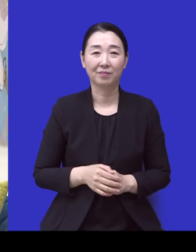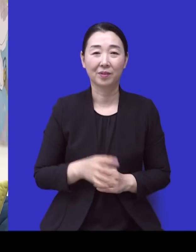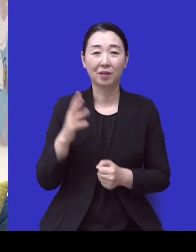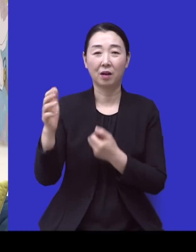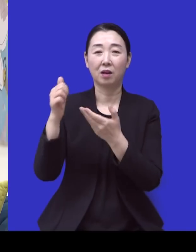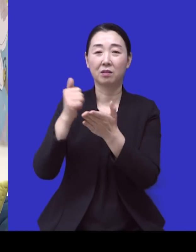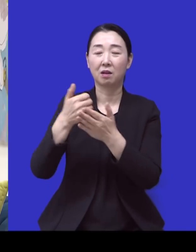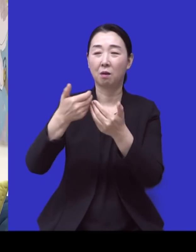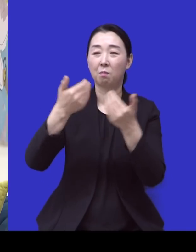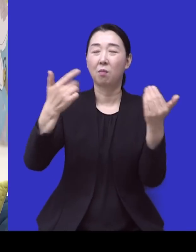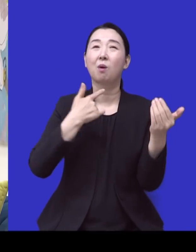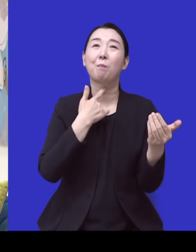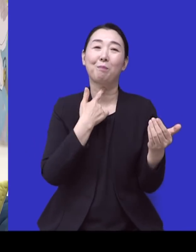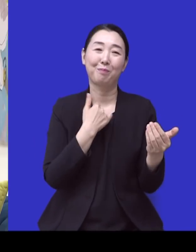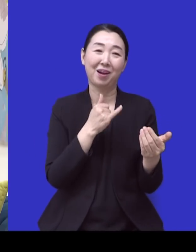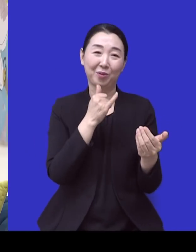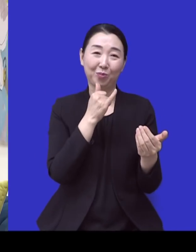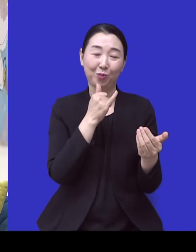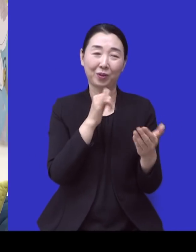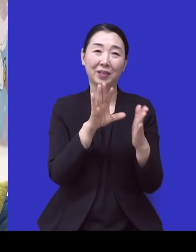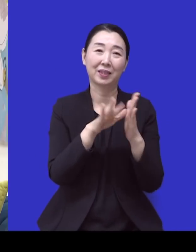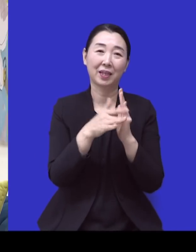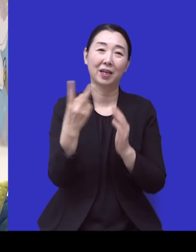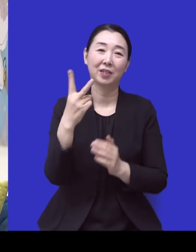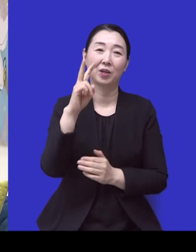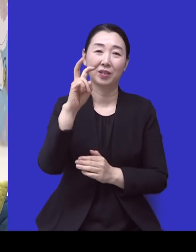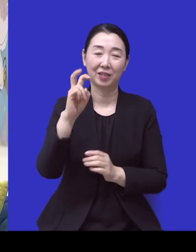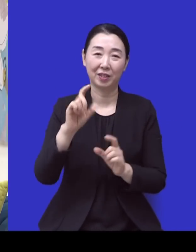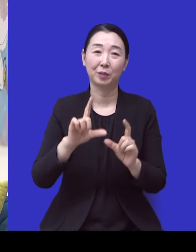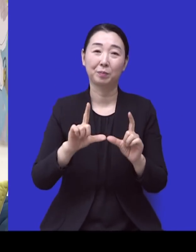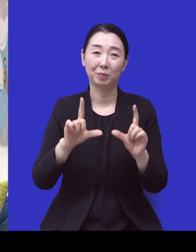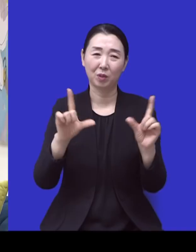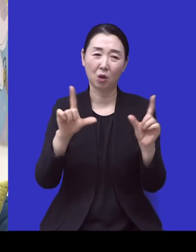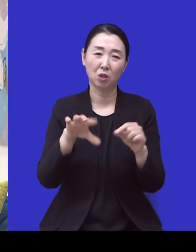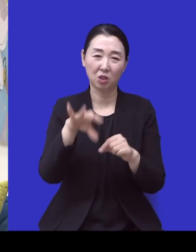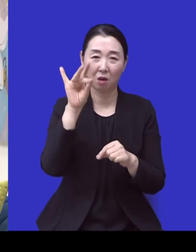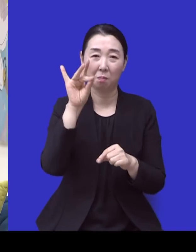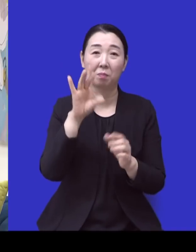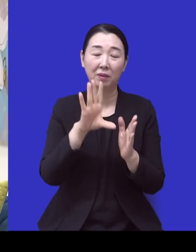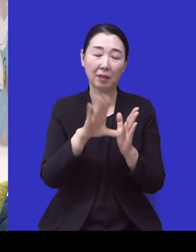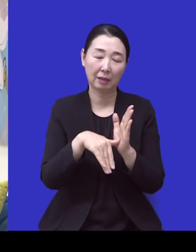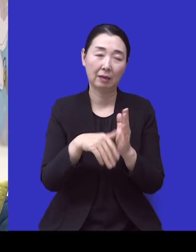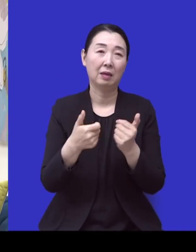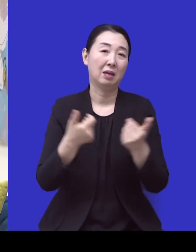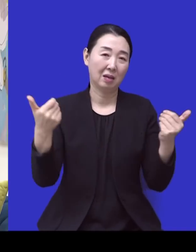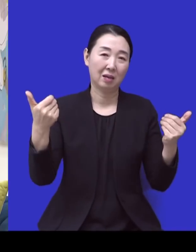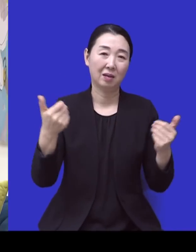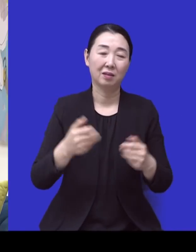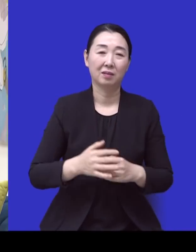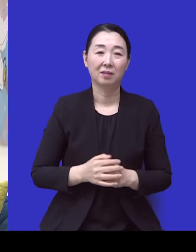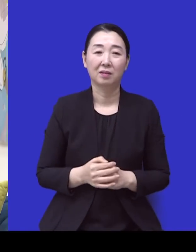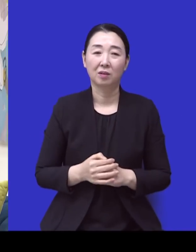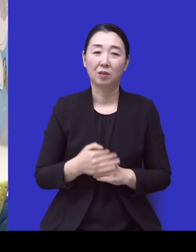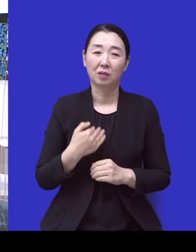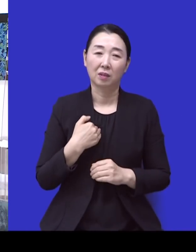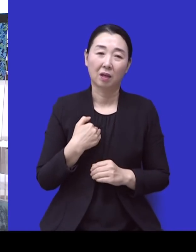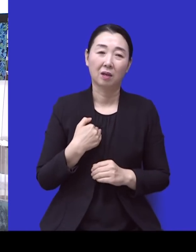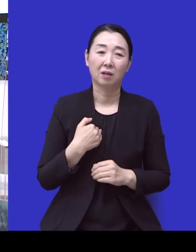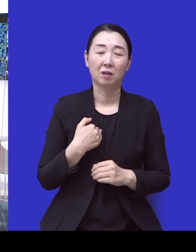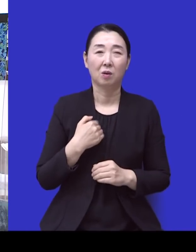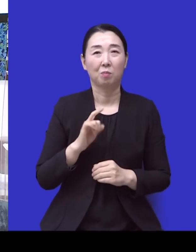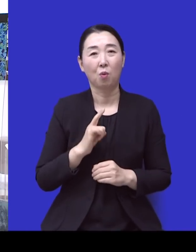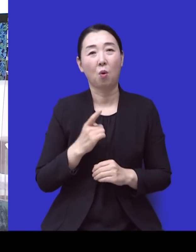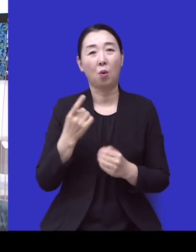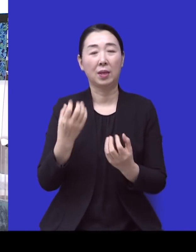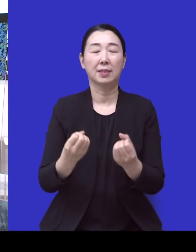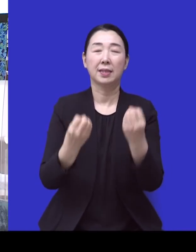하나님과 멀어졌었던 때가 있어요. 그때가 2020년 초였던 것 같은데 예. 제가 되게 많이 이렇게 뭐